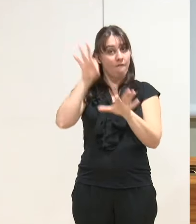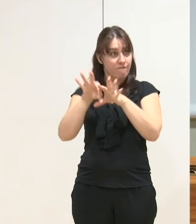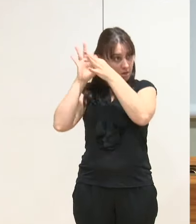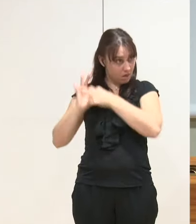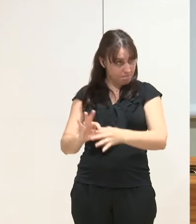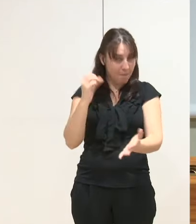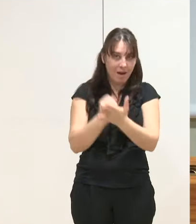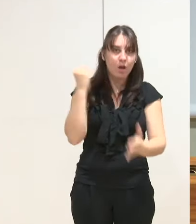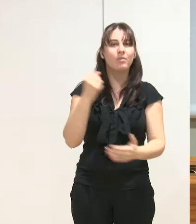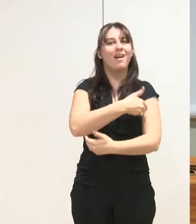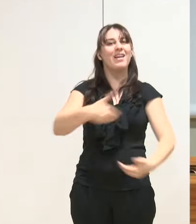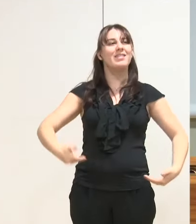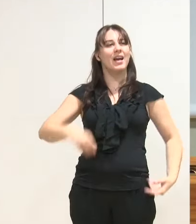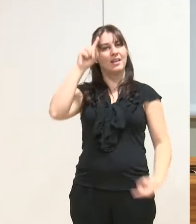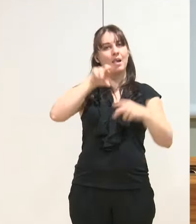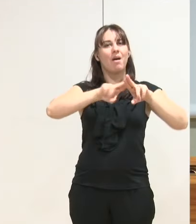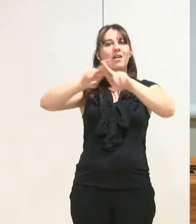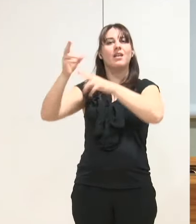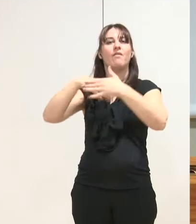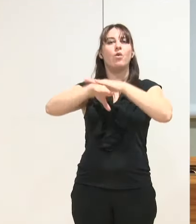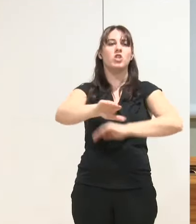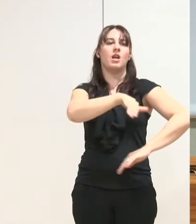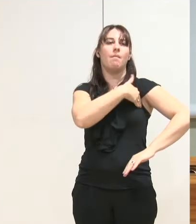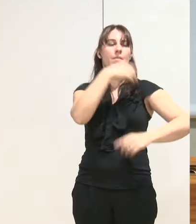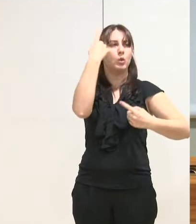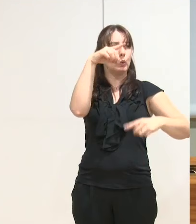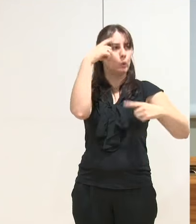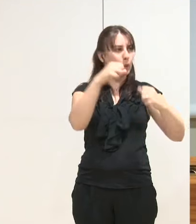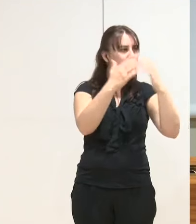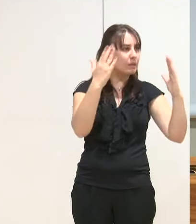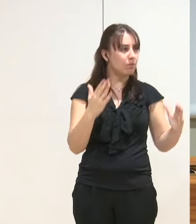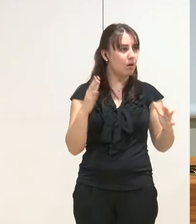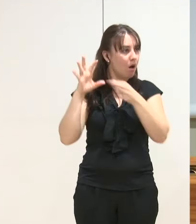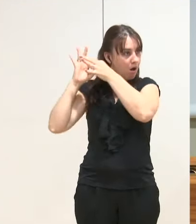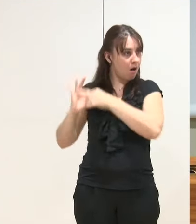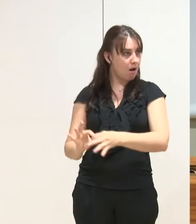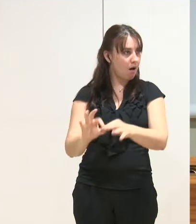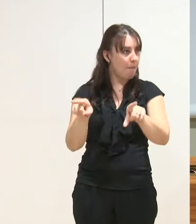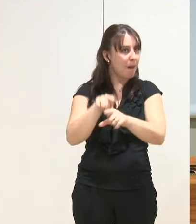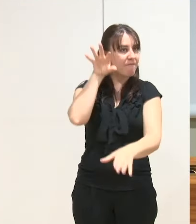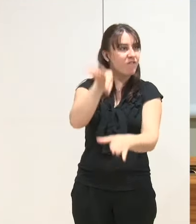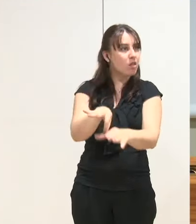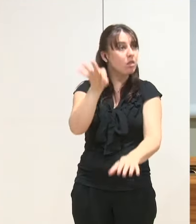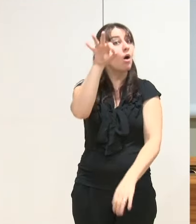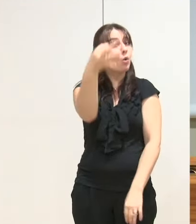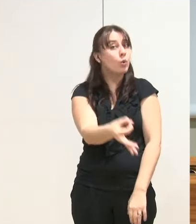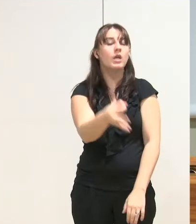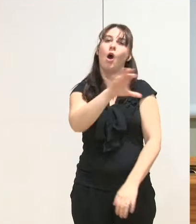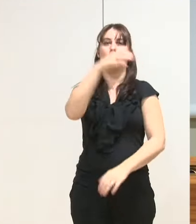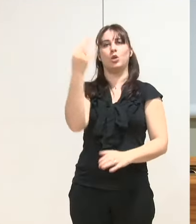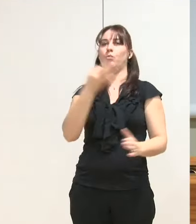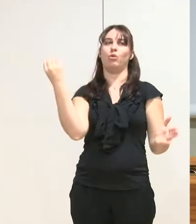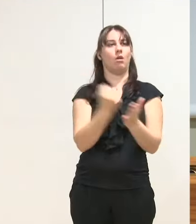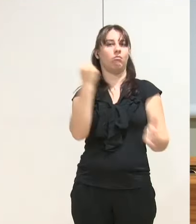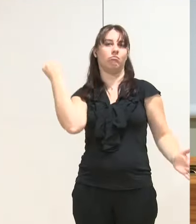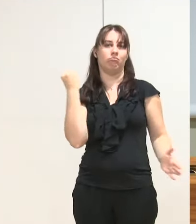enfin la dernière portant sur les travaux de La Maison du Tourisme même vote également oui unanimité également